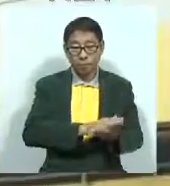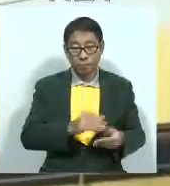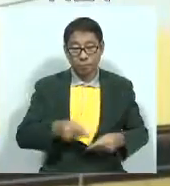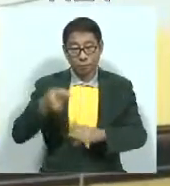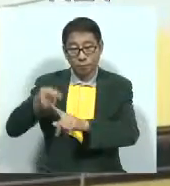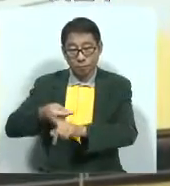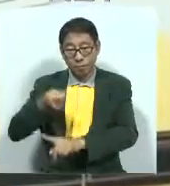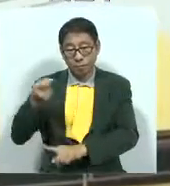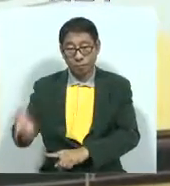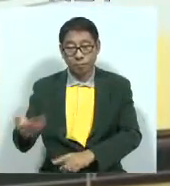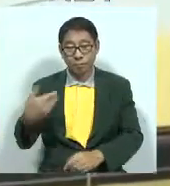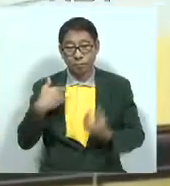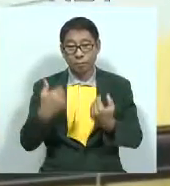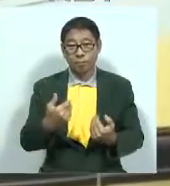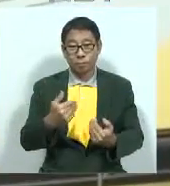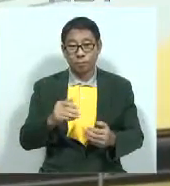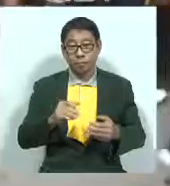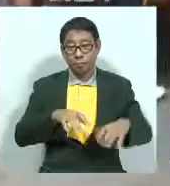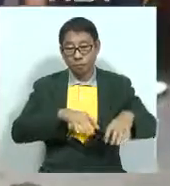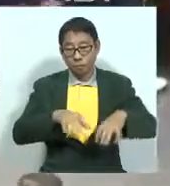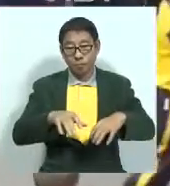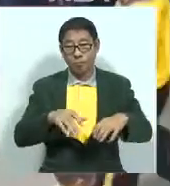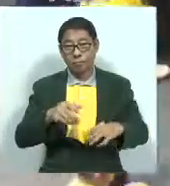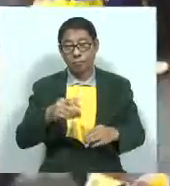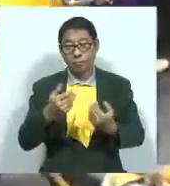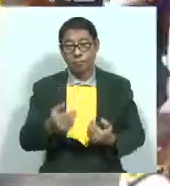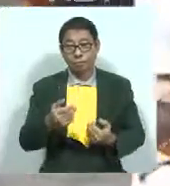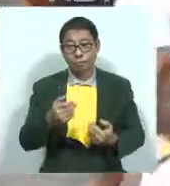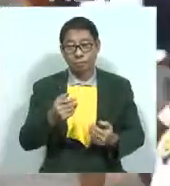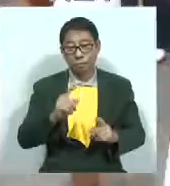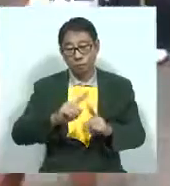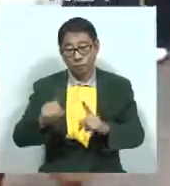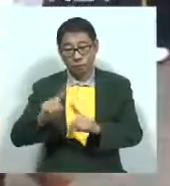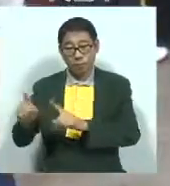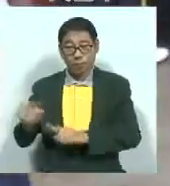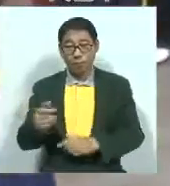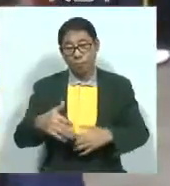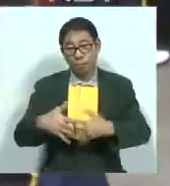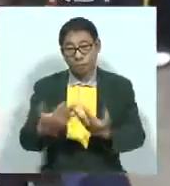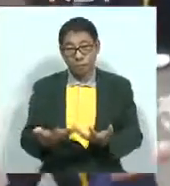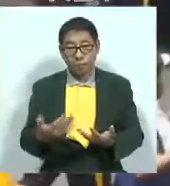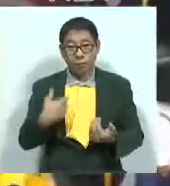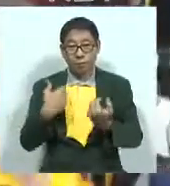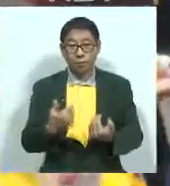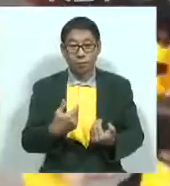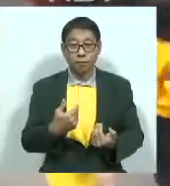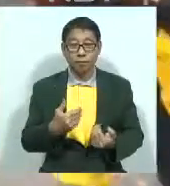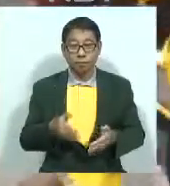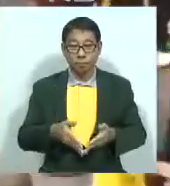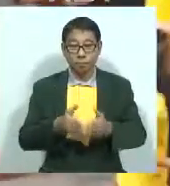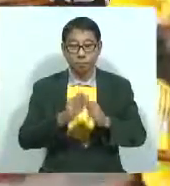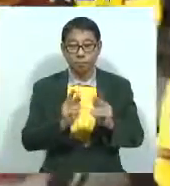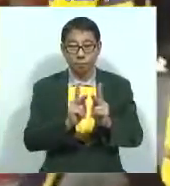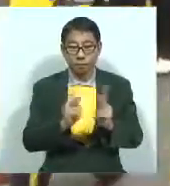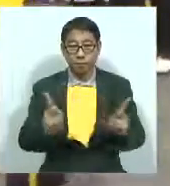การจ้างเหมาและกระบวนการในการจัดซื้อจัดจ้างนั้นมีที่มาที่ไปและมีขั้นตอนอย่างไรในส่วนของการตั้งคณะกร